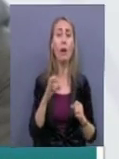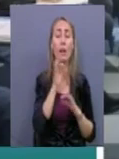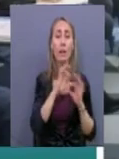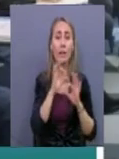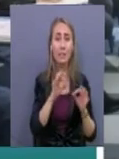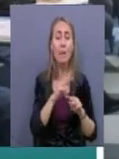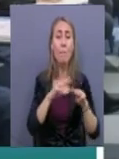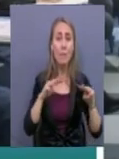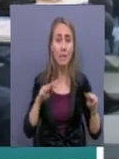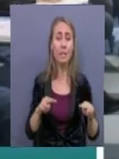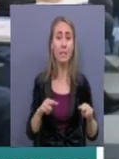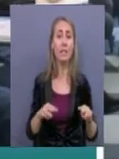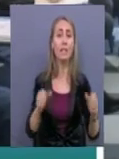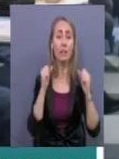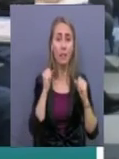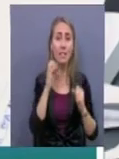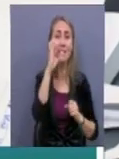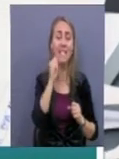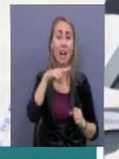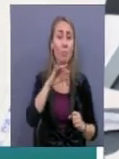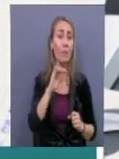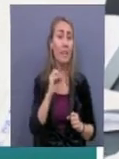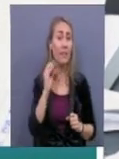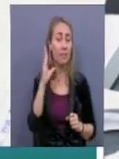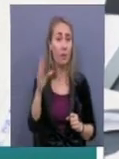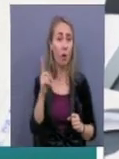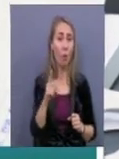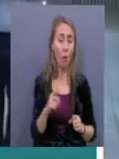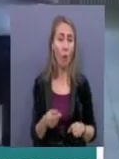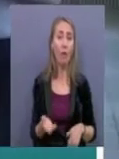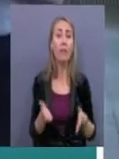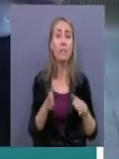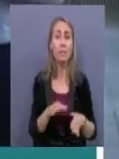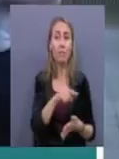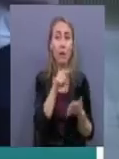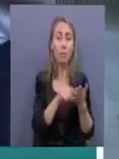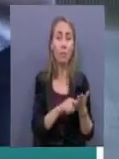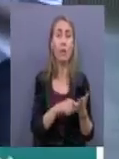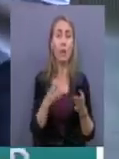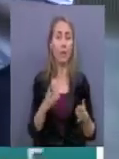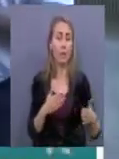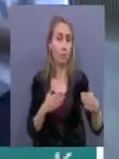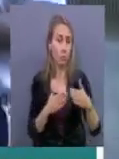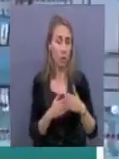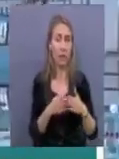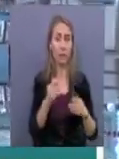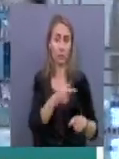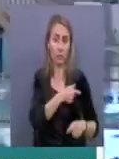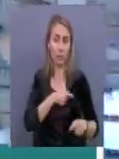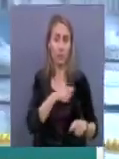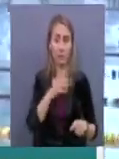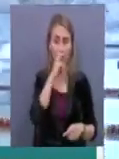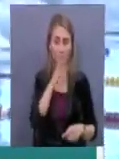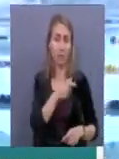Ол жаттықтырушылардың мәртебесін арттыру, жалақысын көтеру қажеттілігін алға тартты. Бұл мәселені еліміздің педагогтың мәртебесі туралы заң